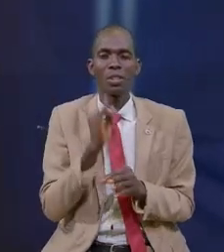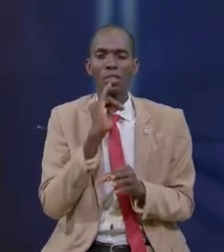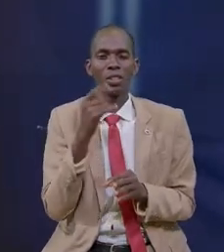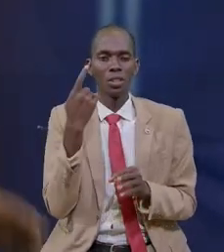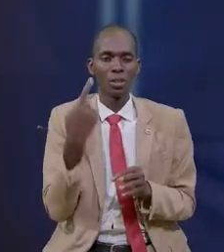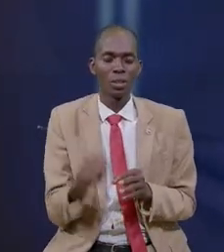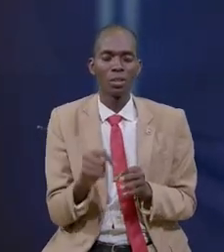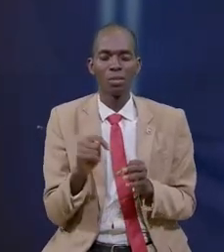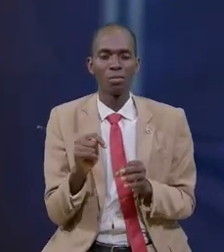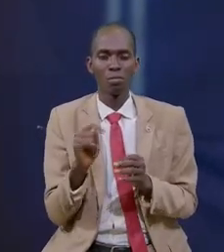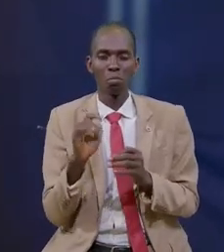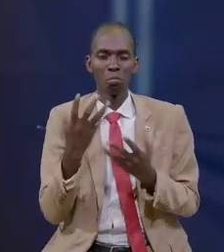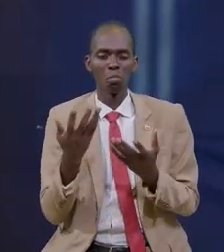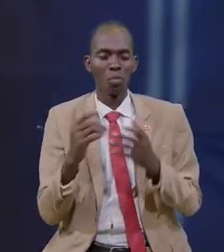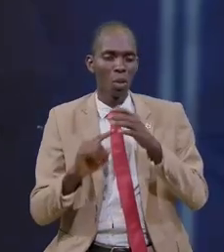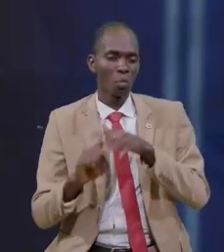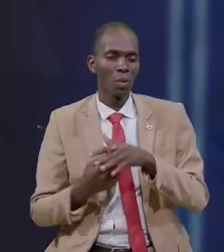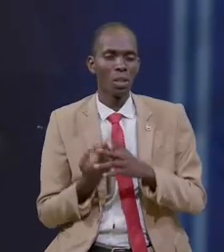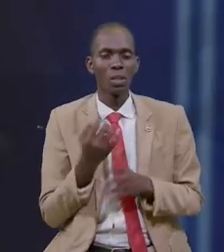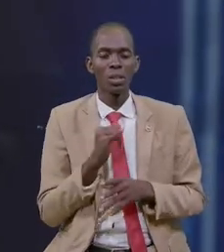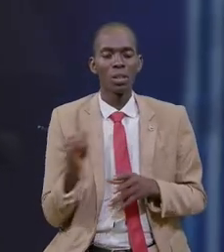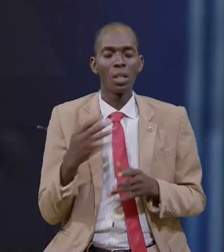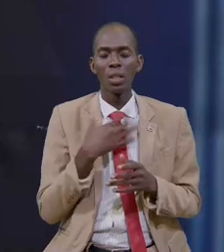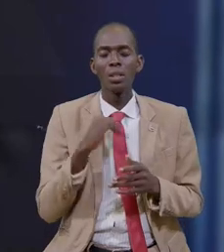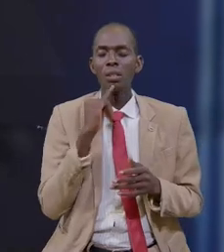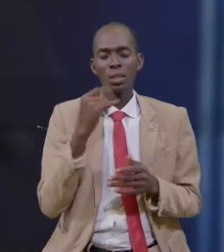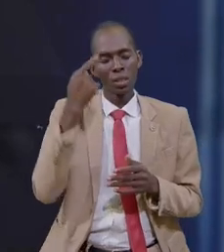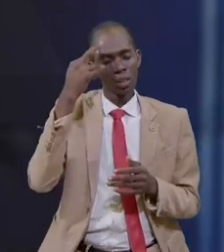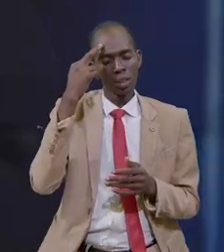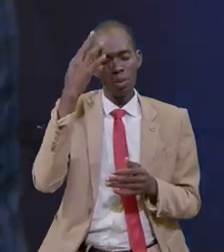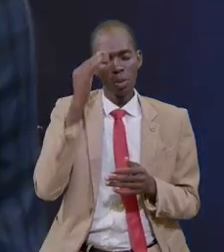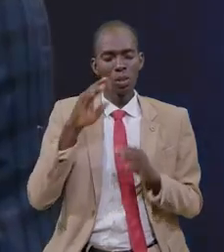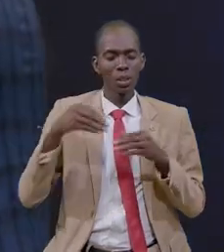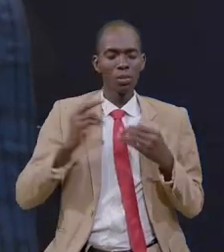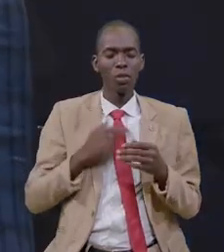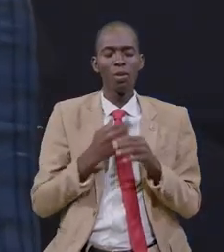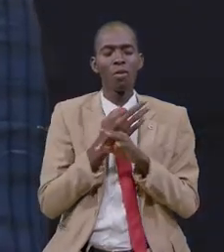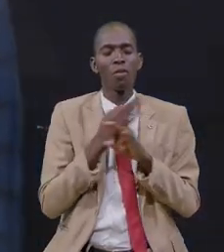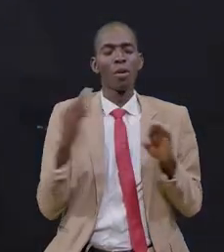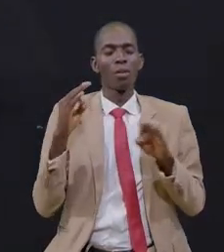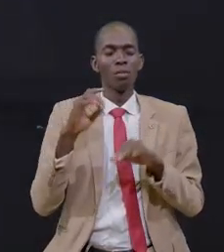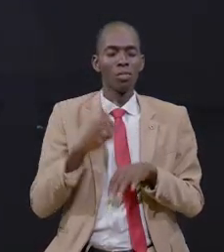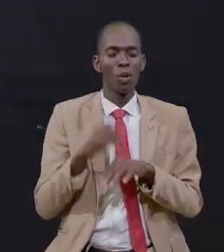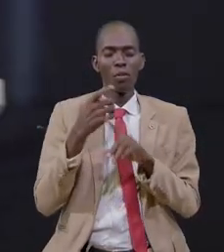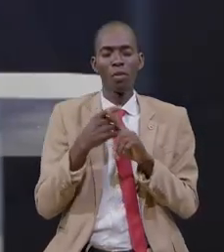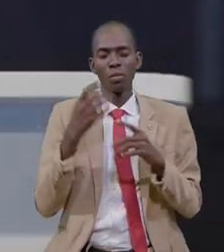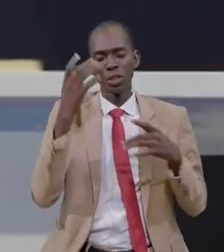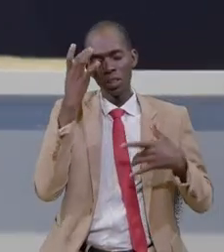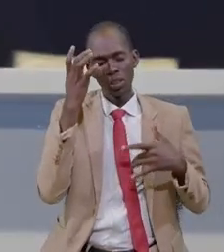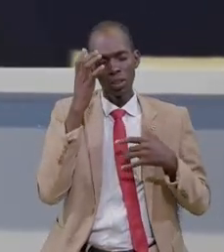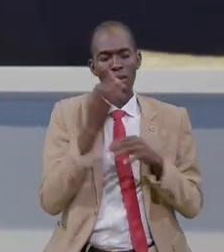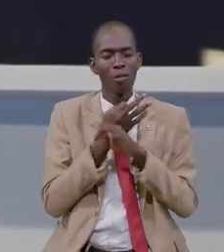source. C'est la raison pour laquelle il nous donne la liberté du péché, la liberté de la